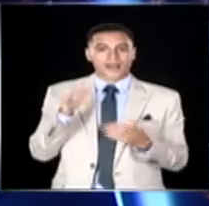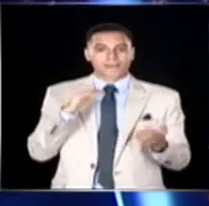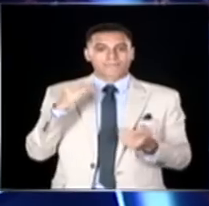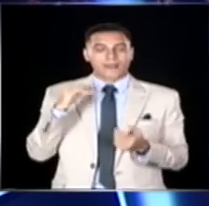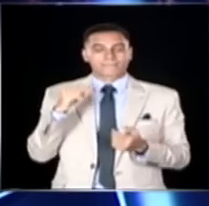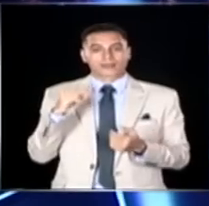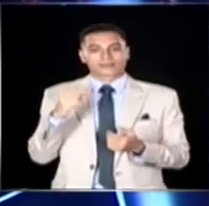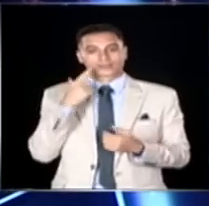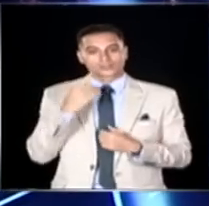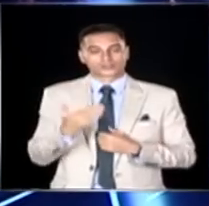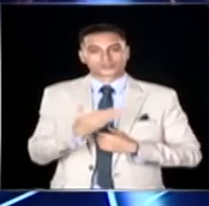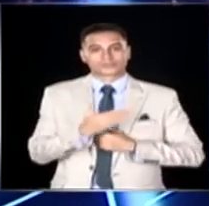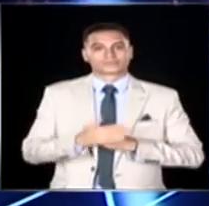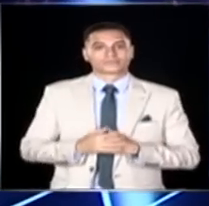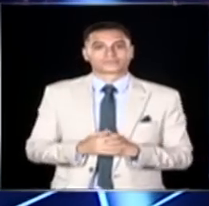رانيا.